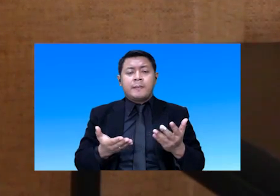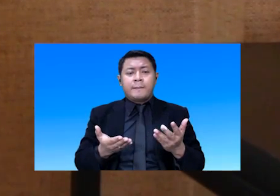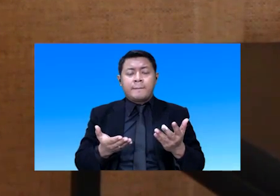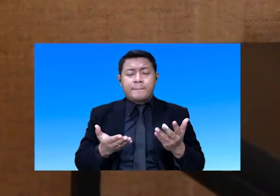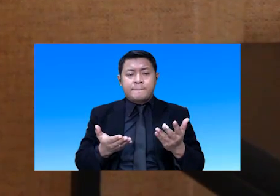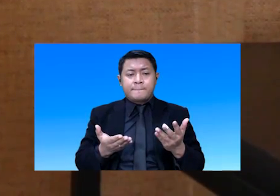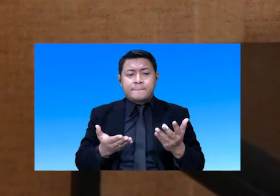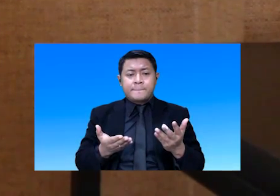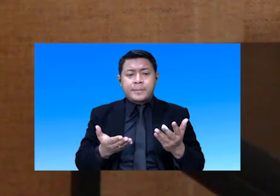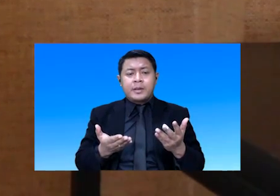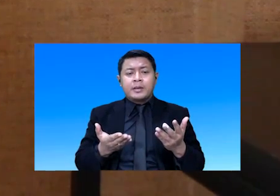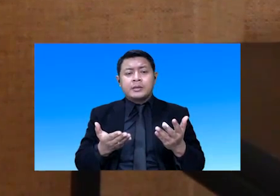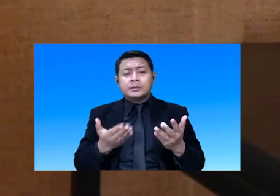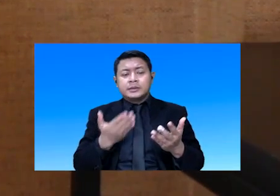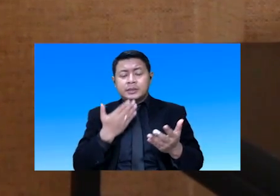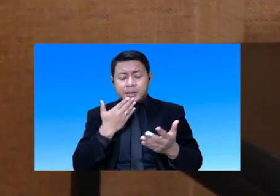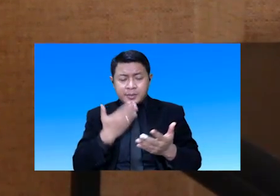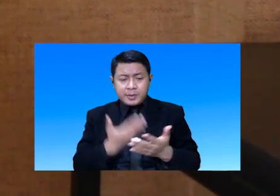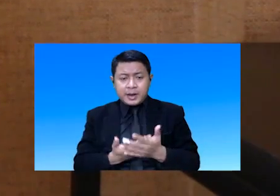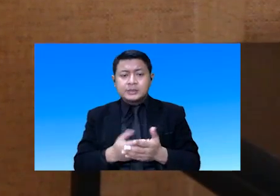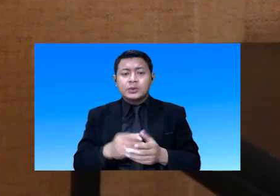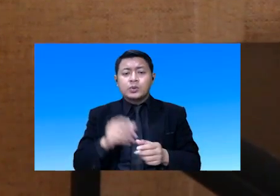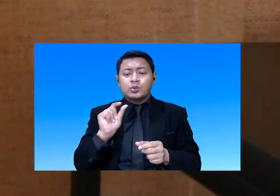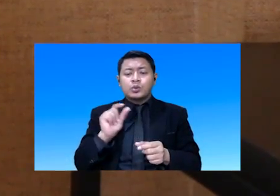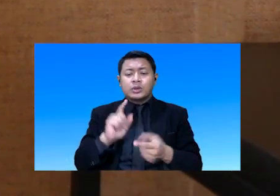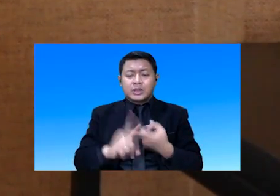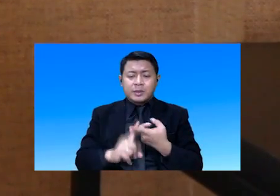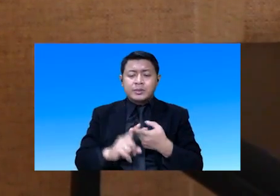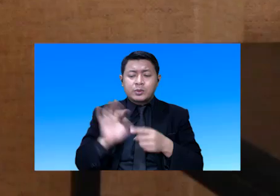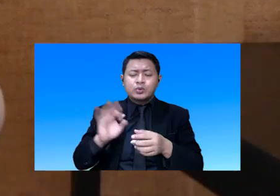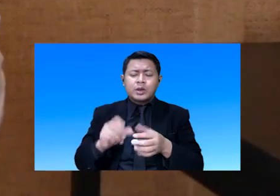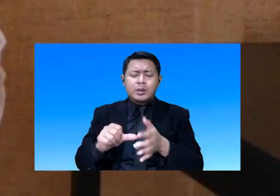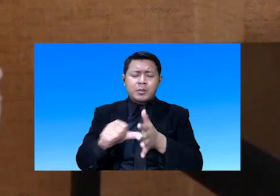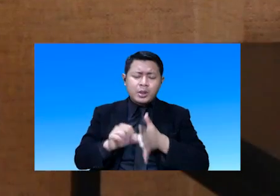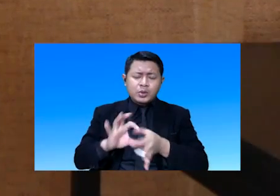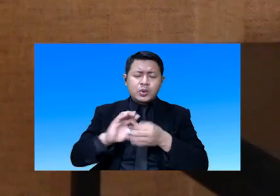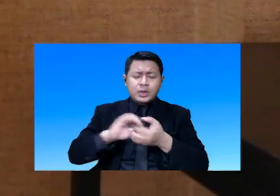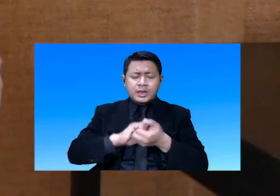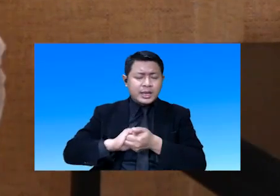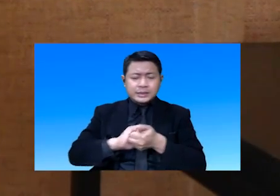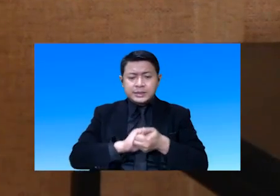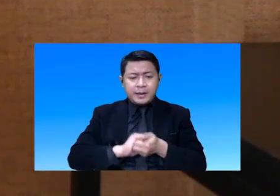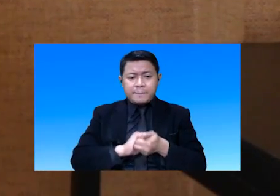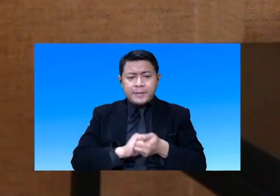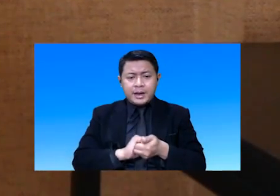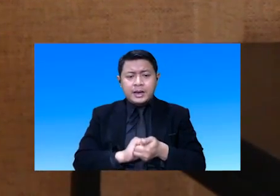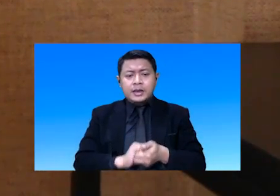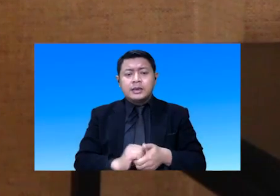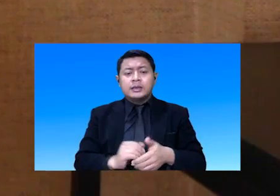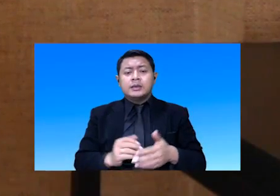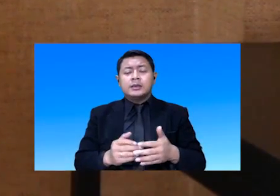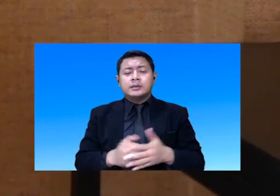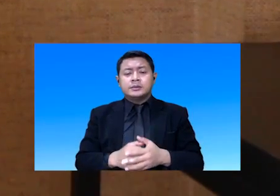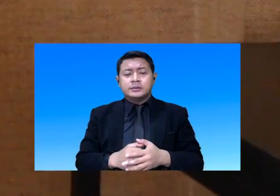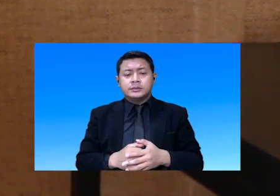penurunan, ada pelonggaran yang merupakan hasil dari perjuangan kita sama-sama sebenarnya selama ini, jadi kan seperti kita, tapi semuanya, dan